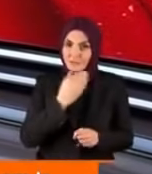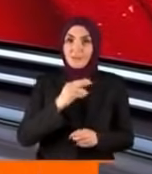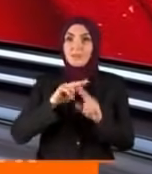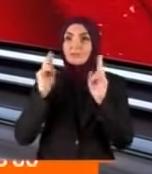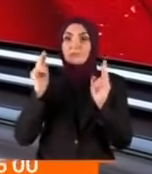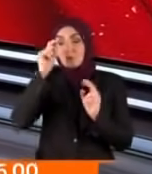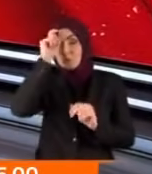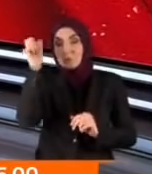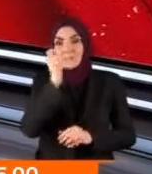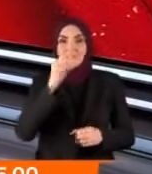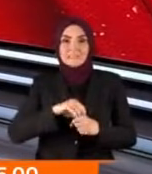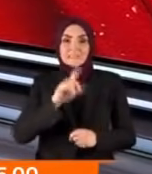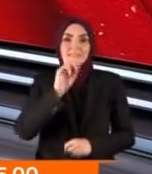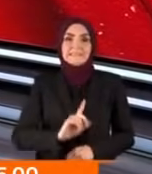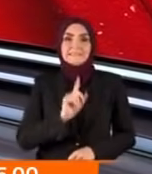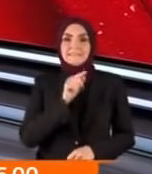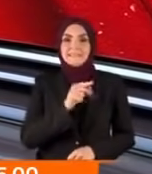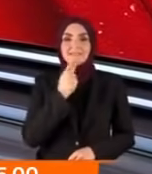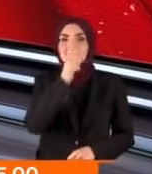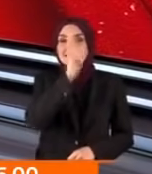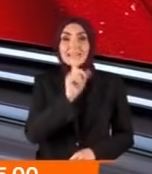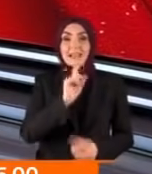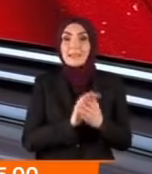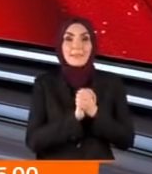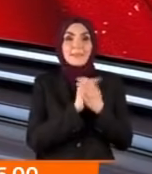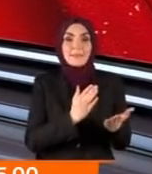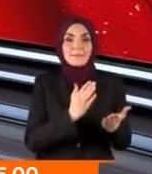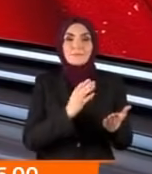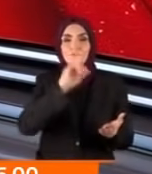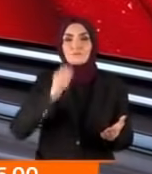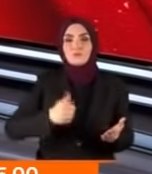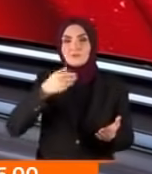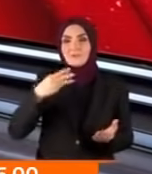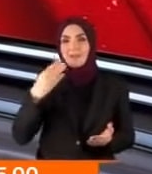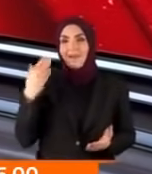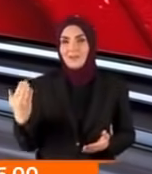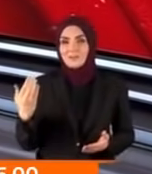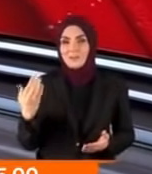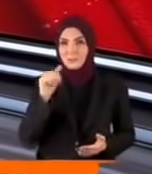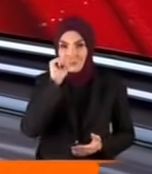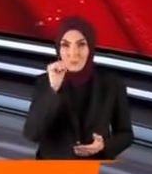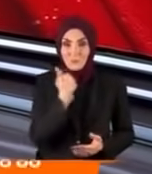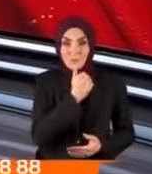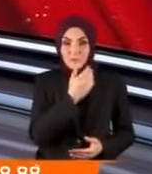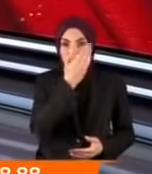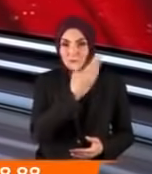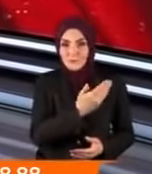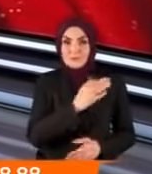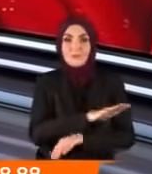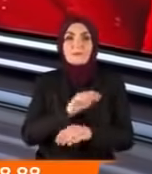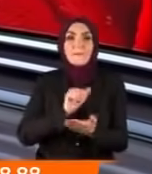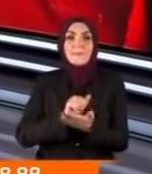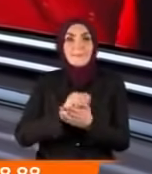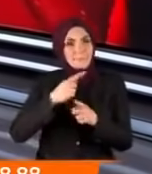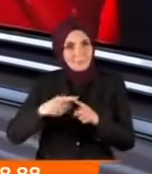eden isimlerden biri Cumhurbaşkanı Erdoğan oldu. Hissettiği gururu önce sosyal medya hesabından paylaştı, sonra da